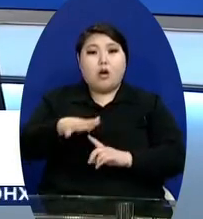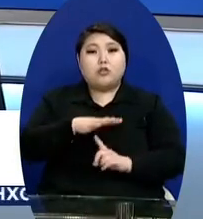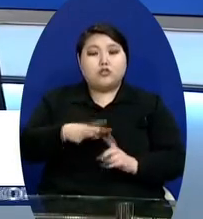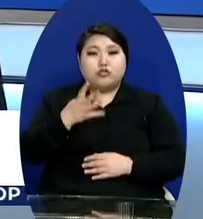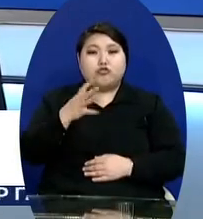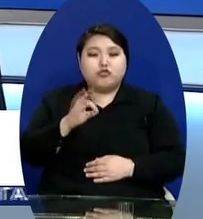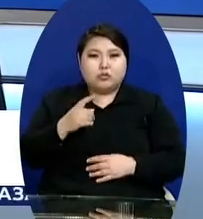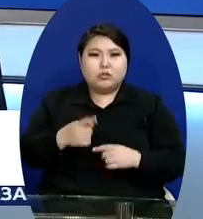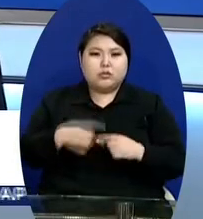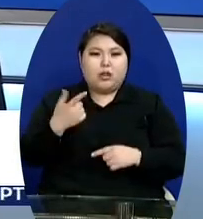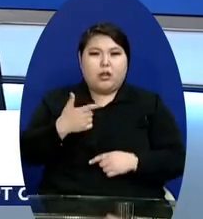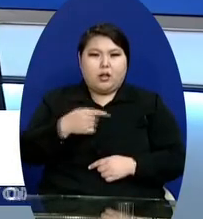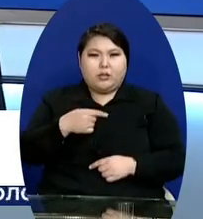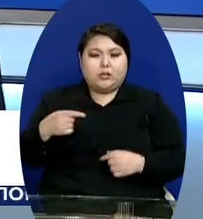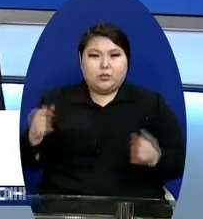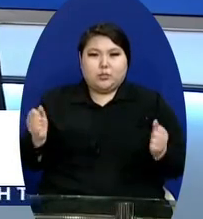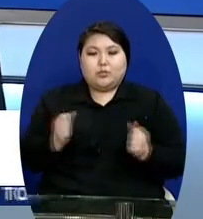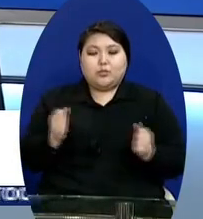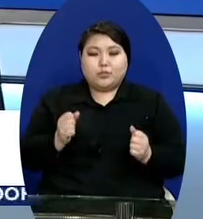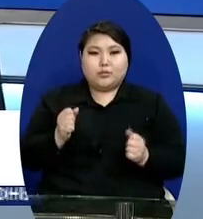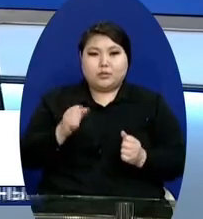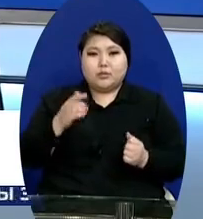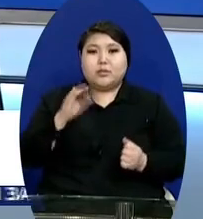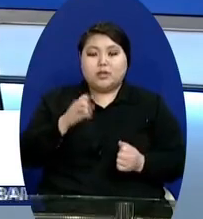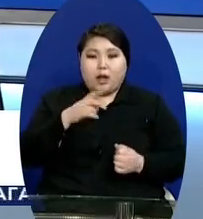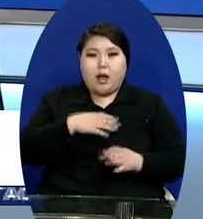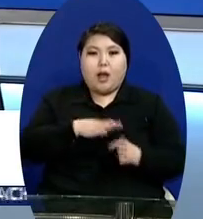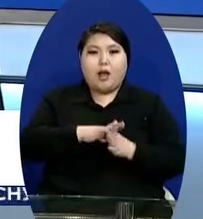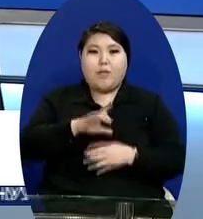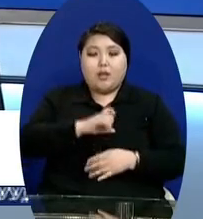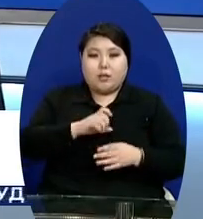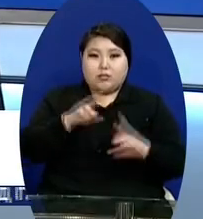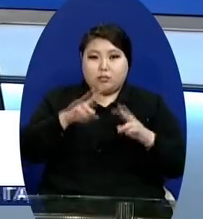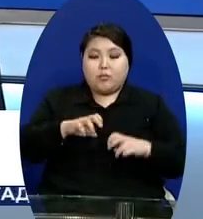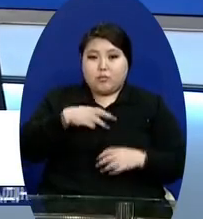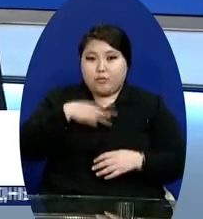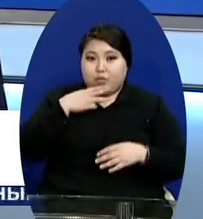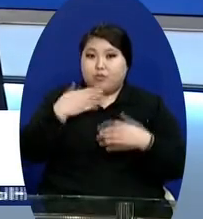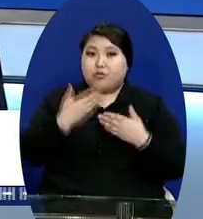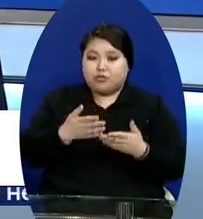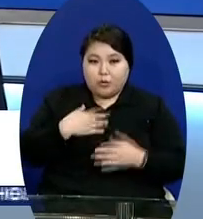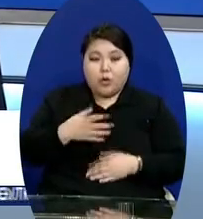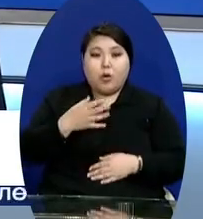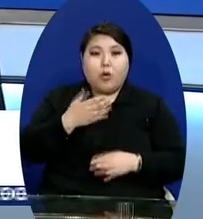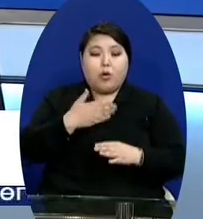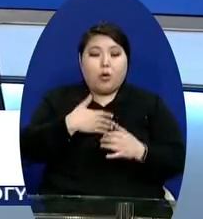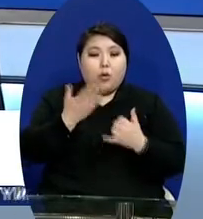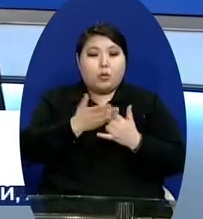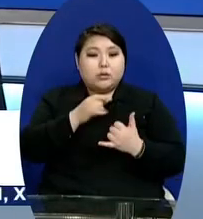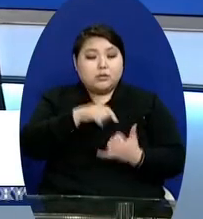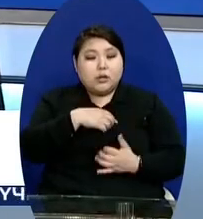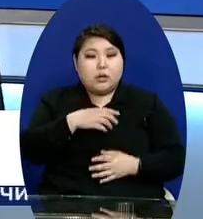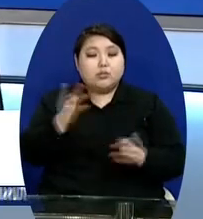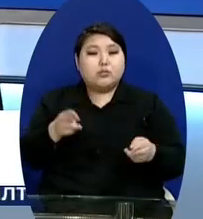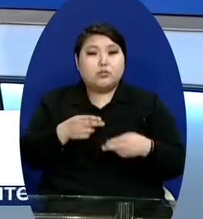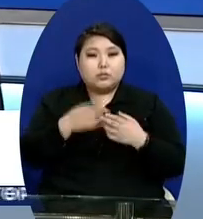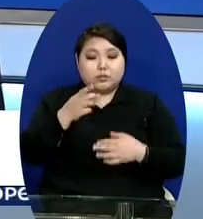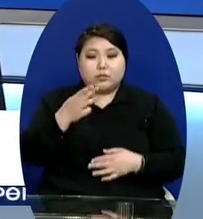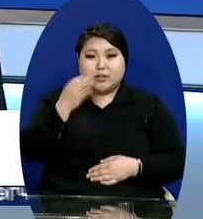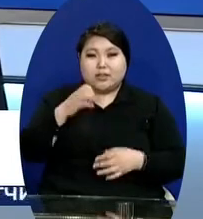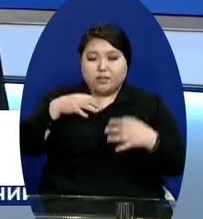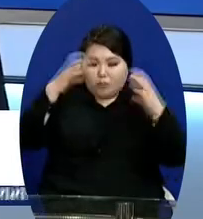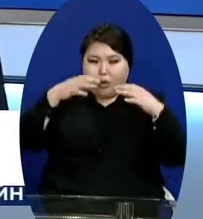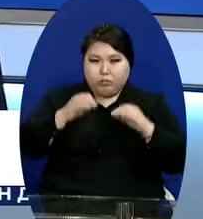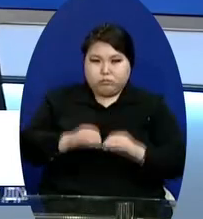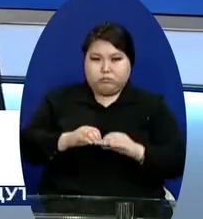40-с дээш градусаар хэм хүрч одоо хүйтэрсэн гэдгийг алтны их сурвалжууд мэдээлж байсан. За урьдчилсан одоо дүгнэлтээр гэх юм бол тухайн одоо цасан бүрхүүл